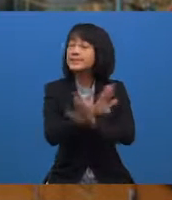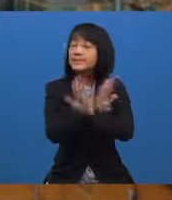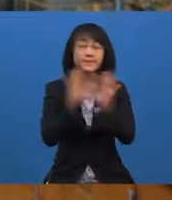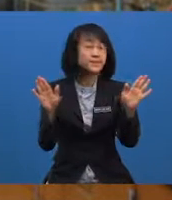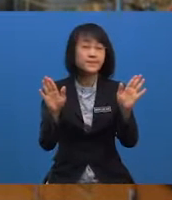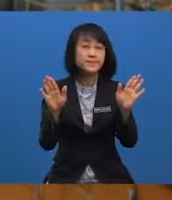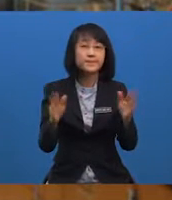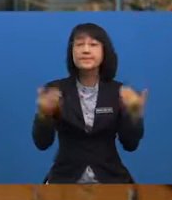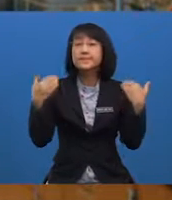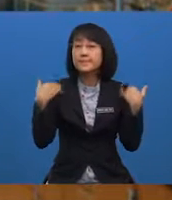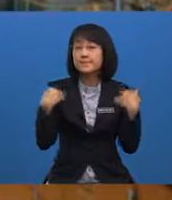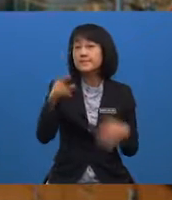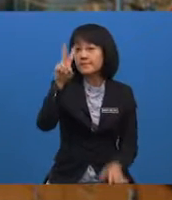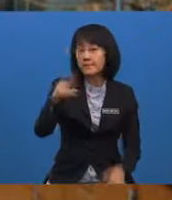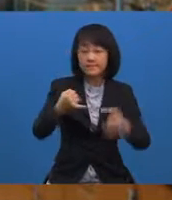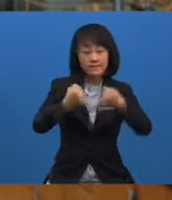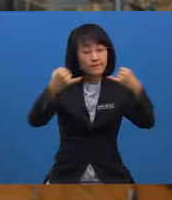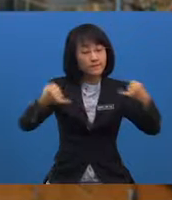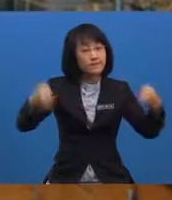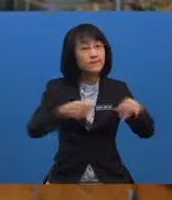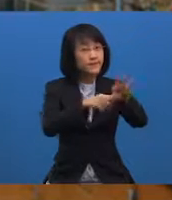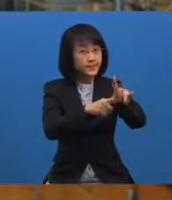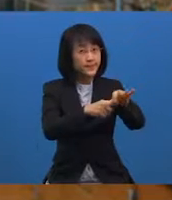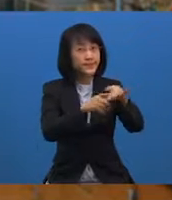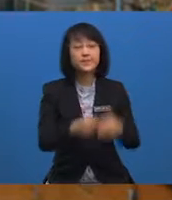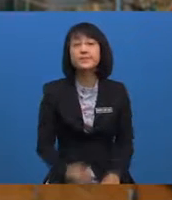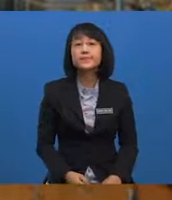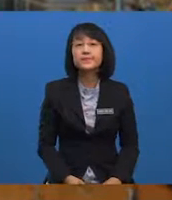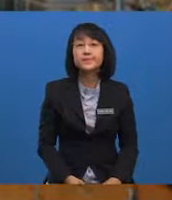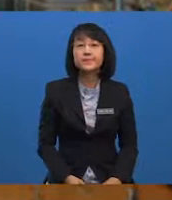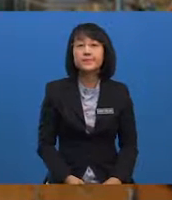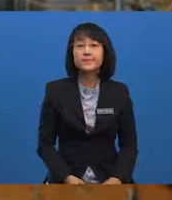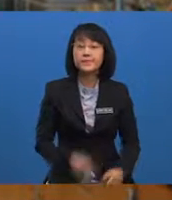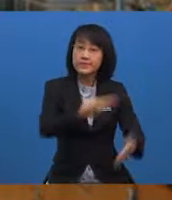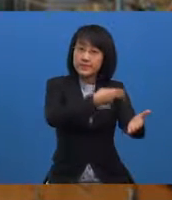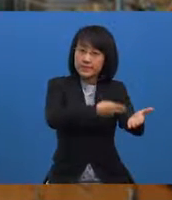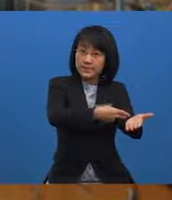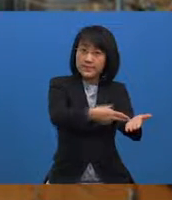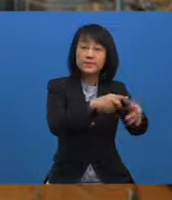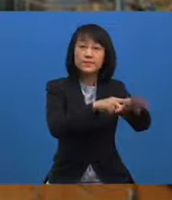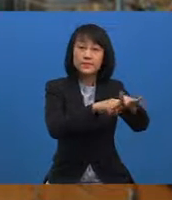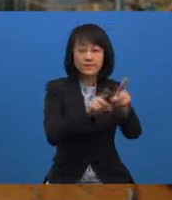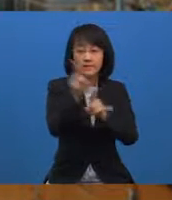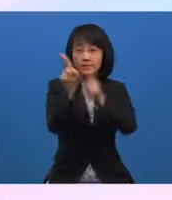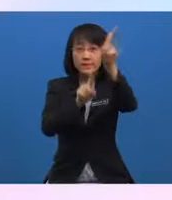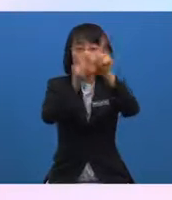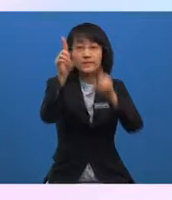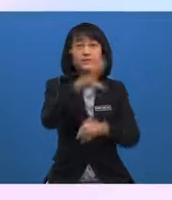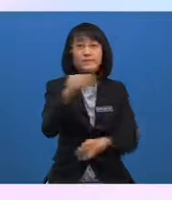Tidak. Terdapat dua jenis daun, iaitu urat daun jejala dan urat daun selari.